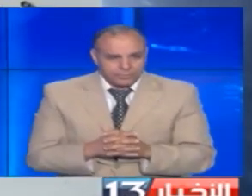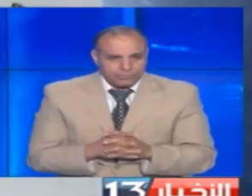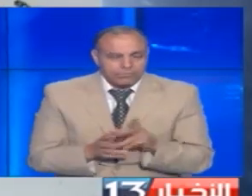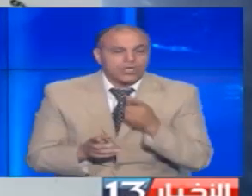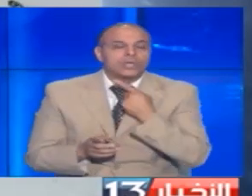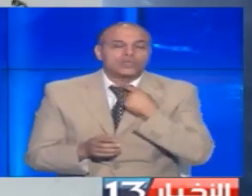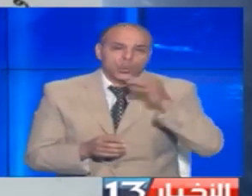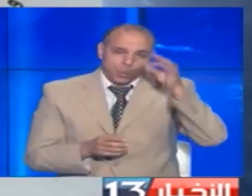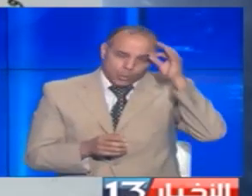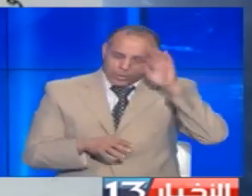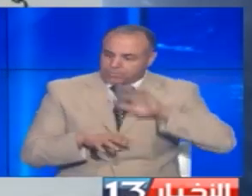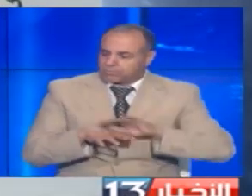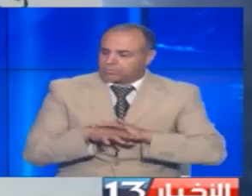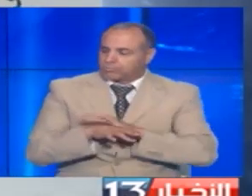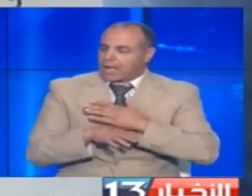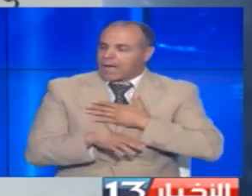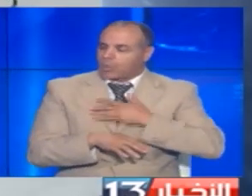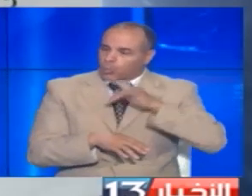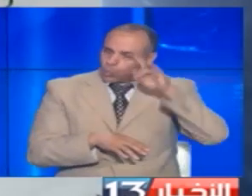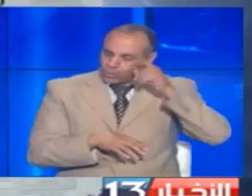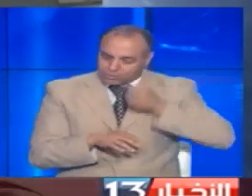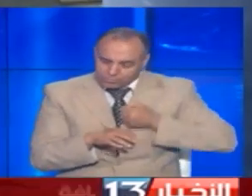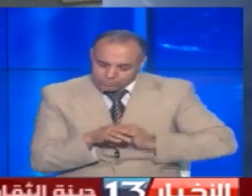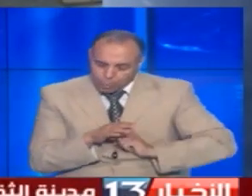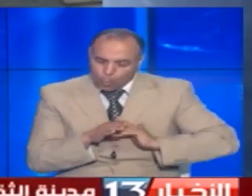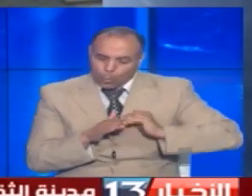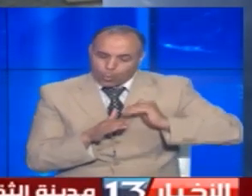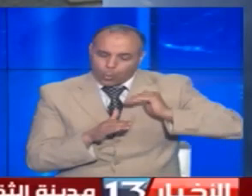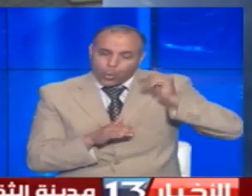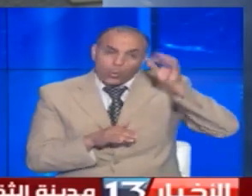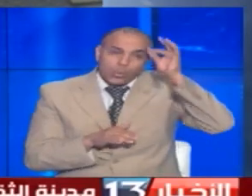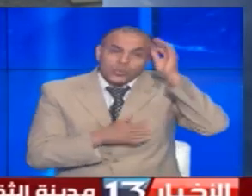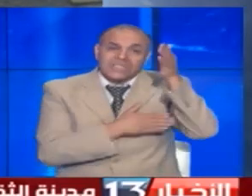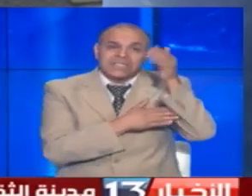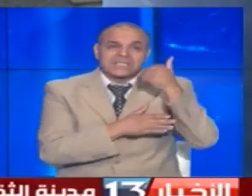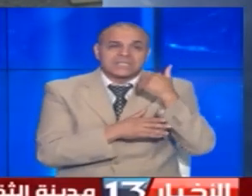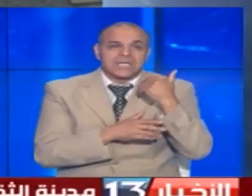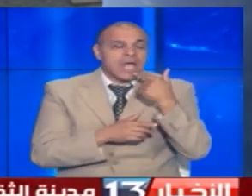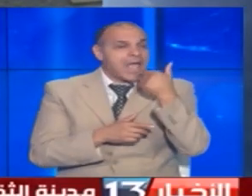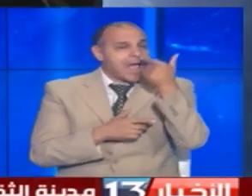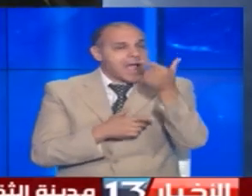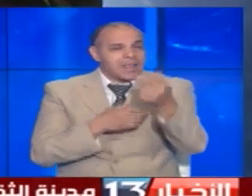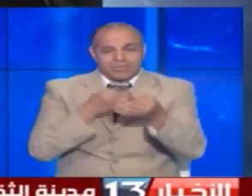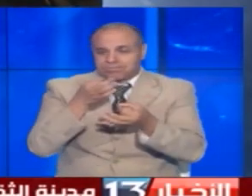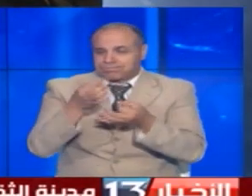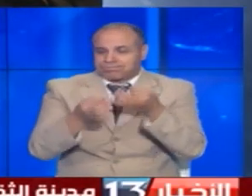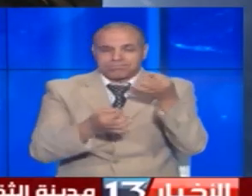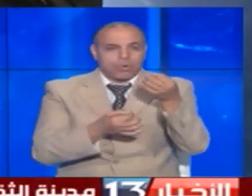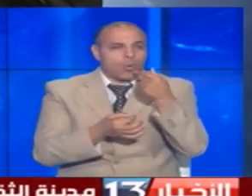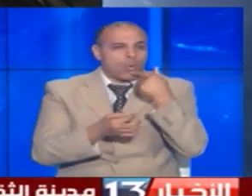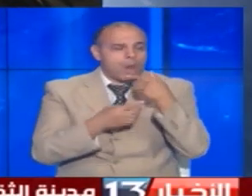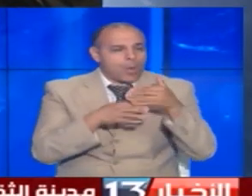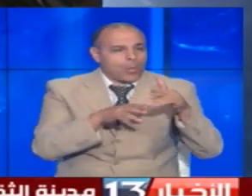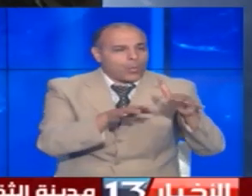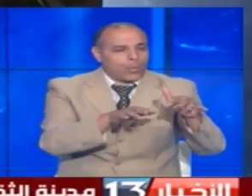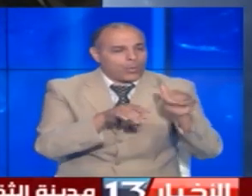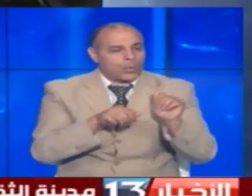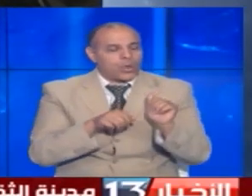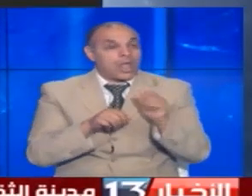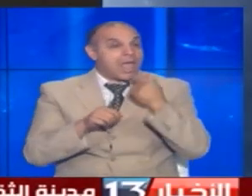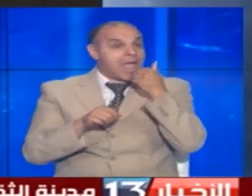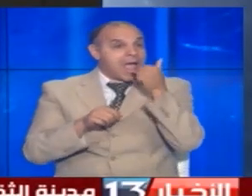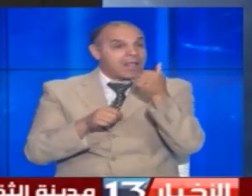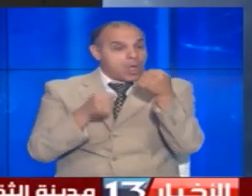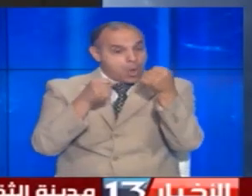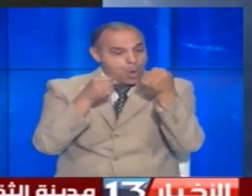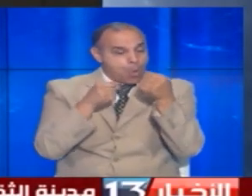والحنين لارض زرعوا فيها احنا السباق تولد صراع يثور ويهدا كالمد والجزر مفجر قوه